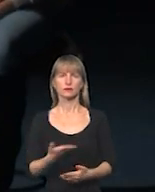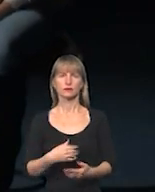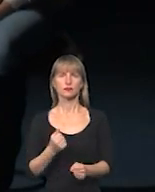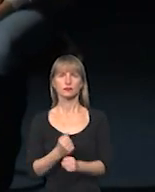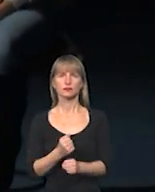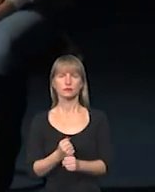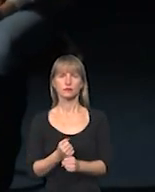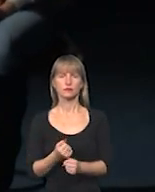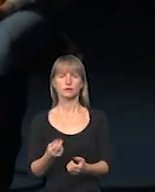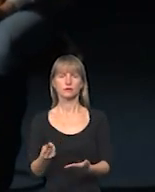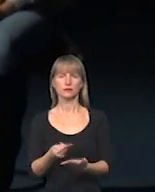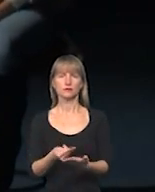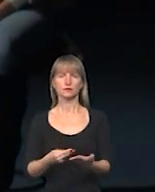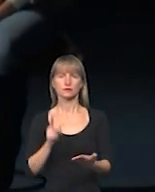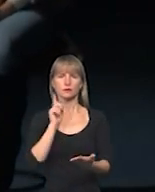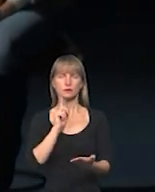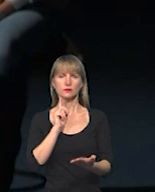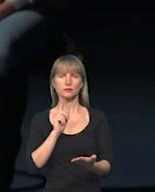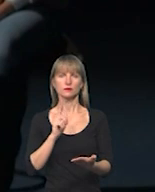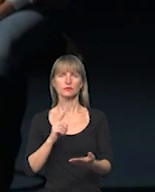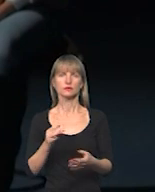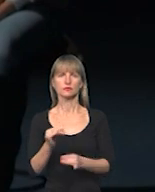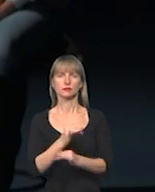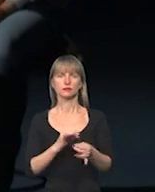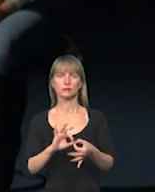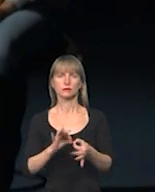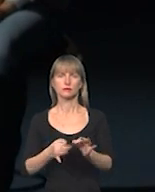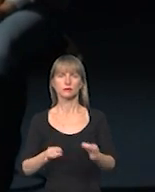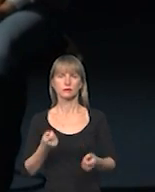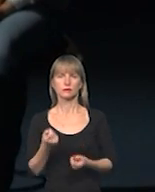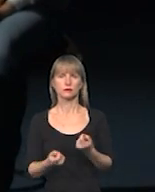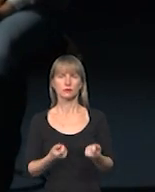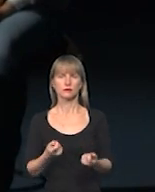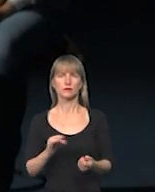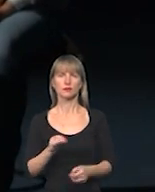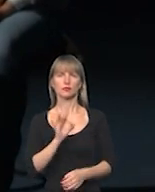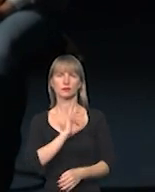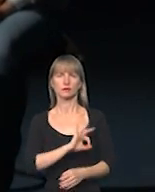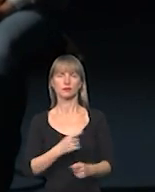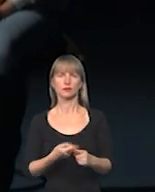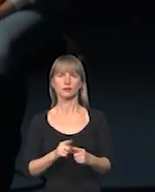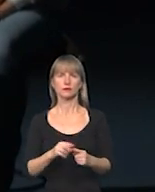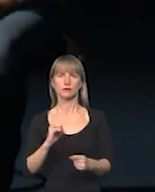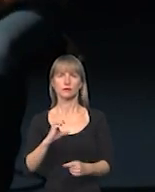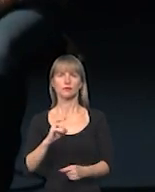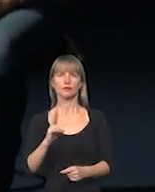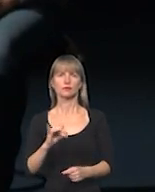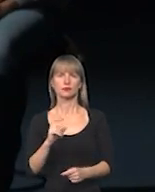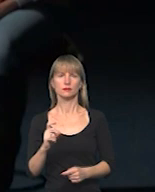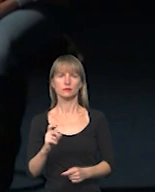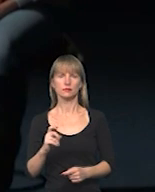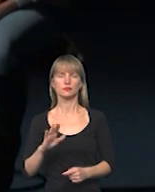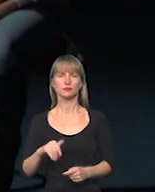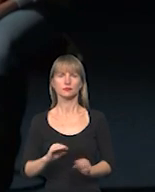розробляємо ескіз, обговорюємо всі деталі, палітру, реалізуємо цей ескіз, ми його